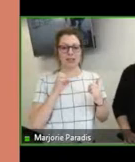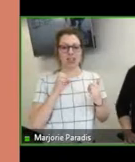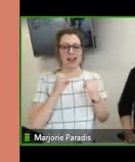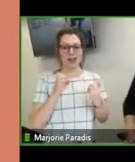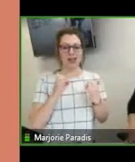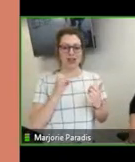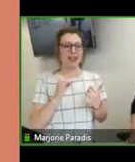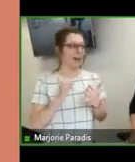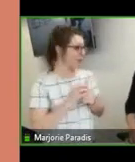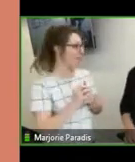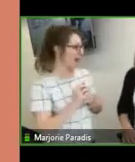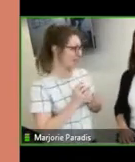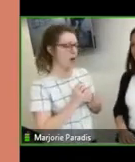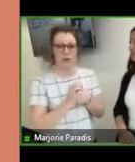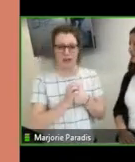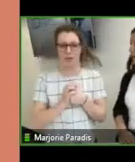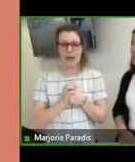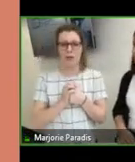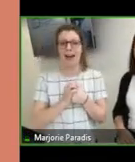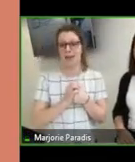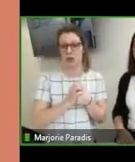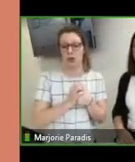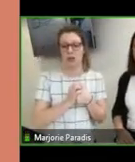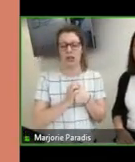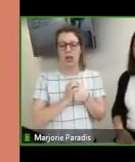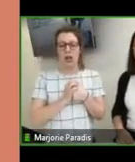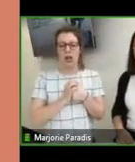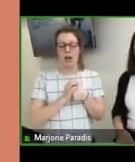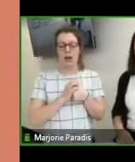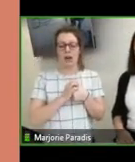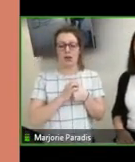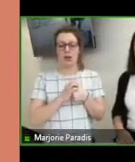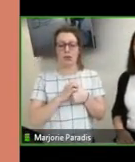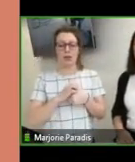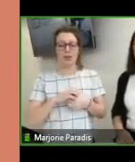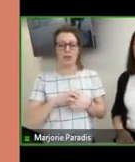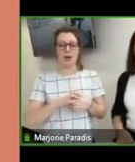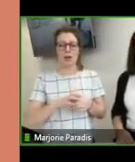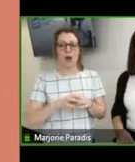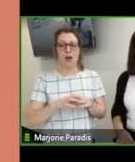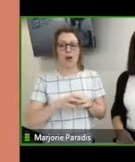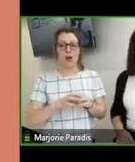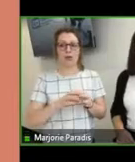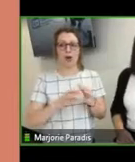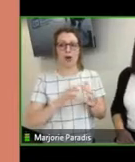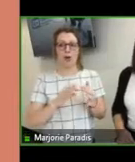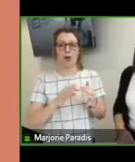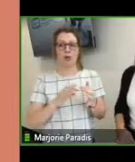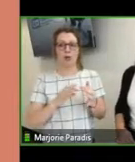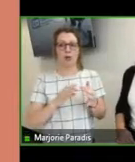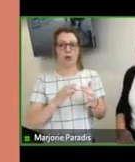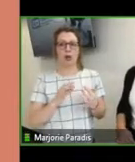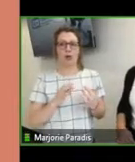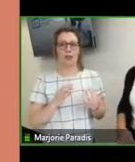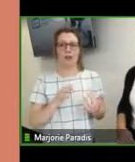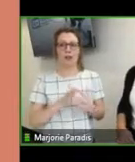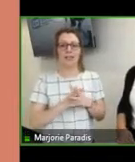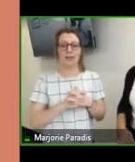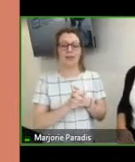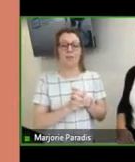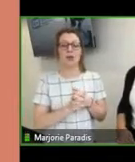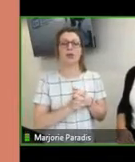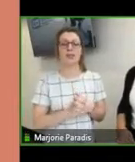mais challenger l'information, finalement, ou la source. Sauf que, dans le fond, ce dont on se rend